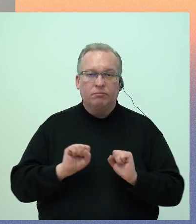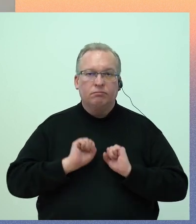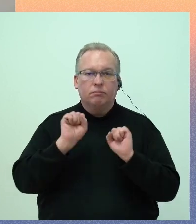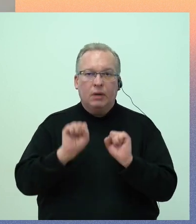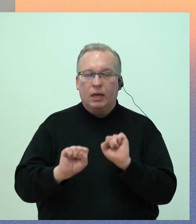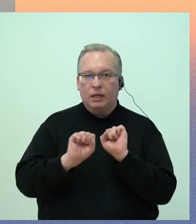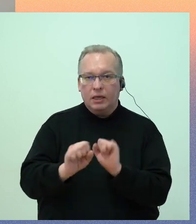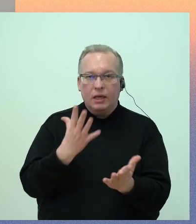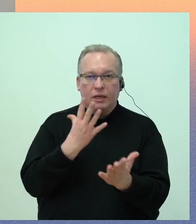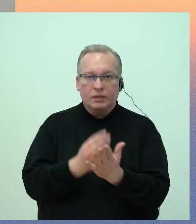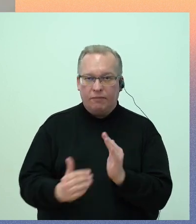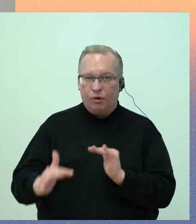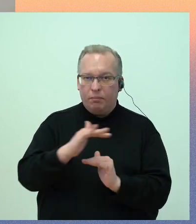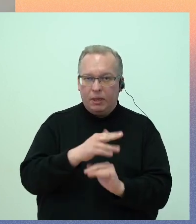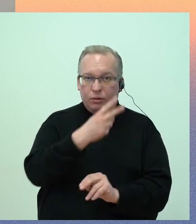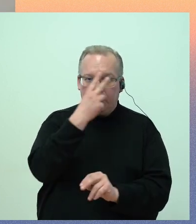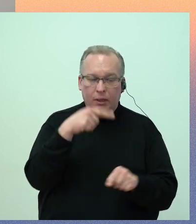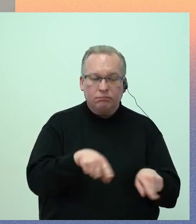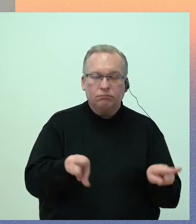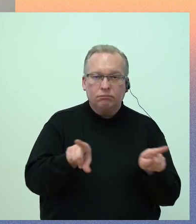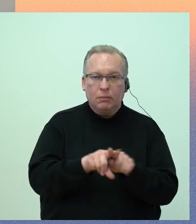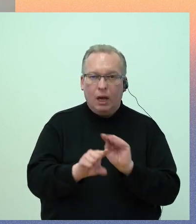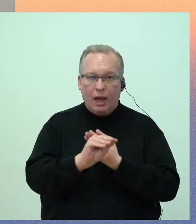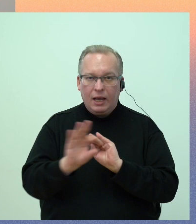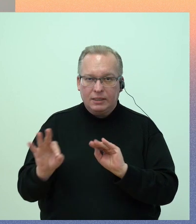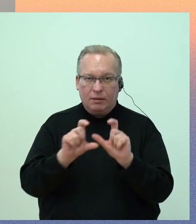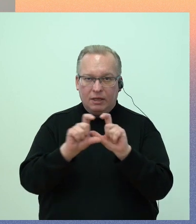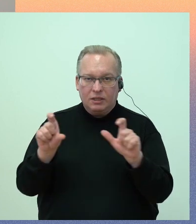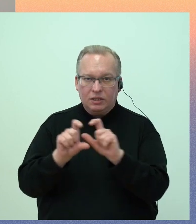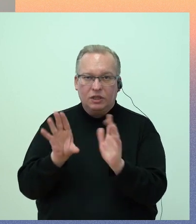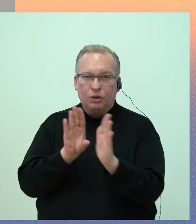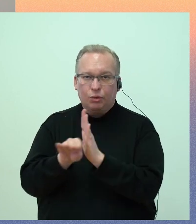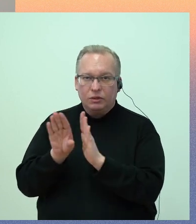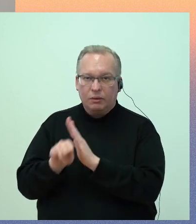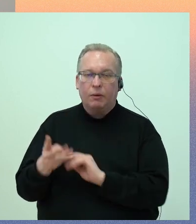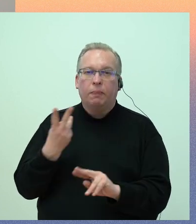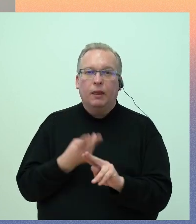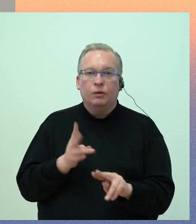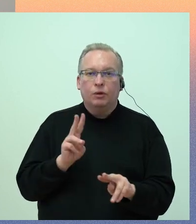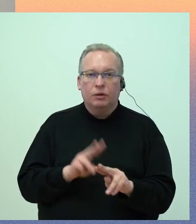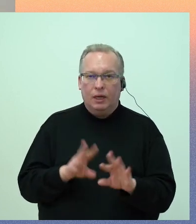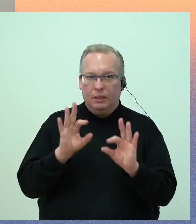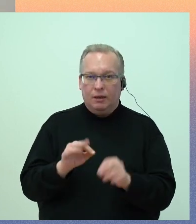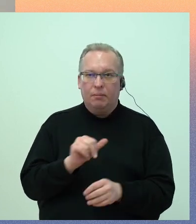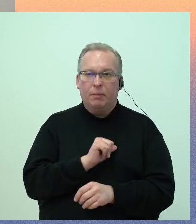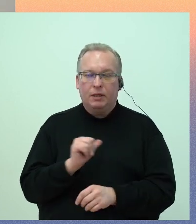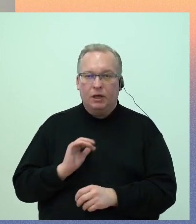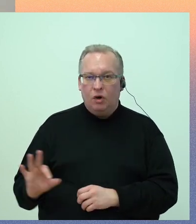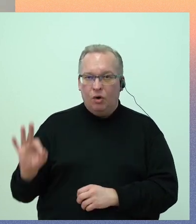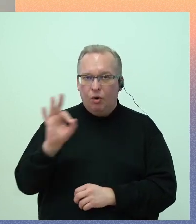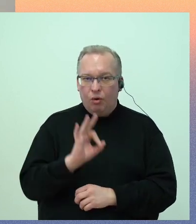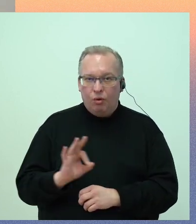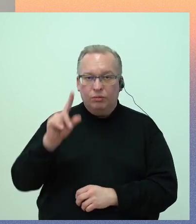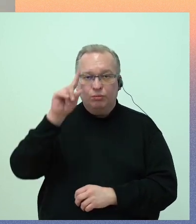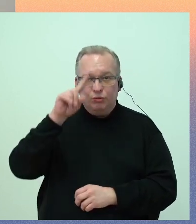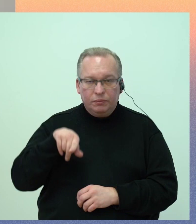gina savo bendruomenę ir Lietuvoje, ir ES institucijose. Todėl tikrai ji pati labai daug apie viską